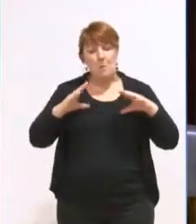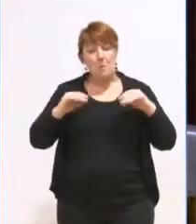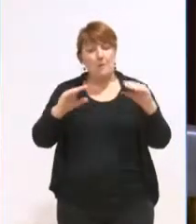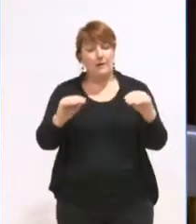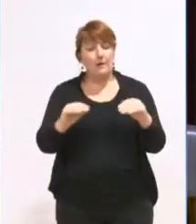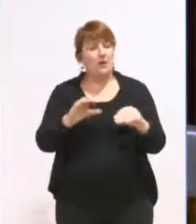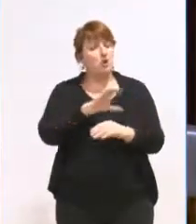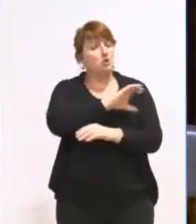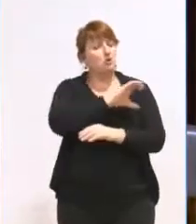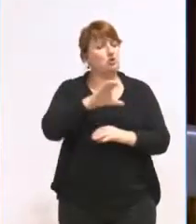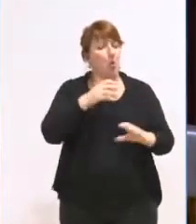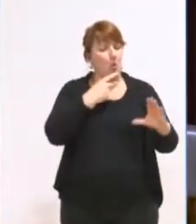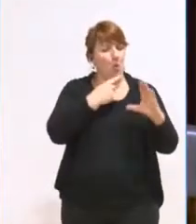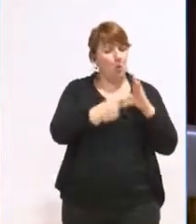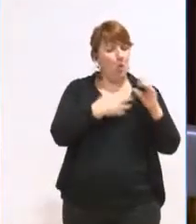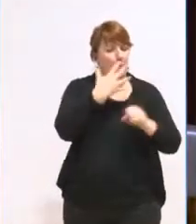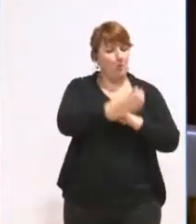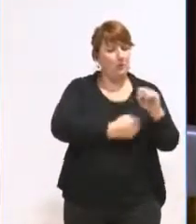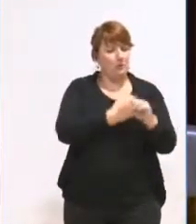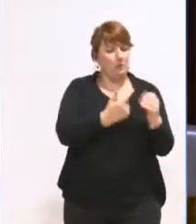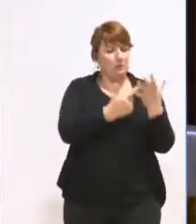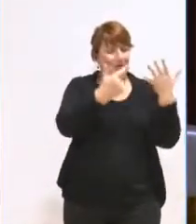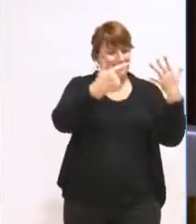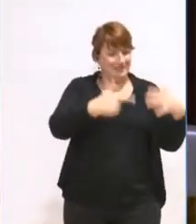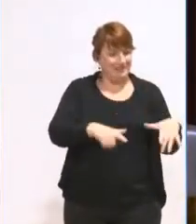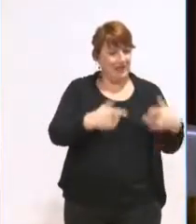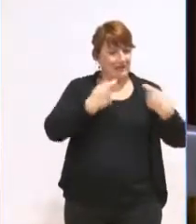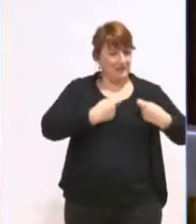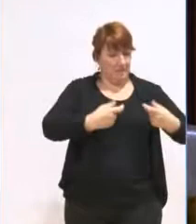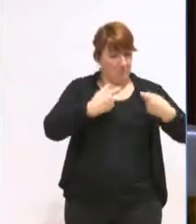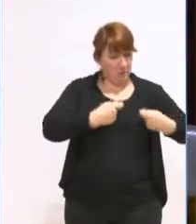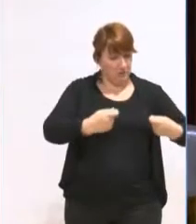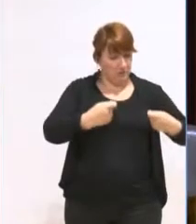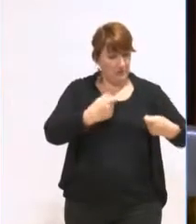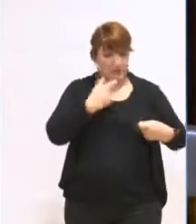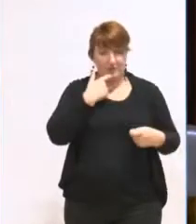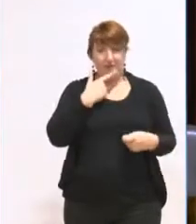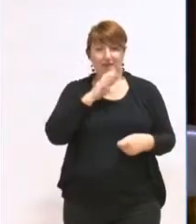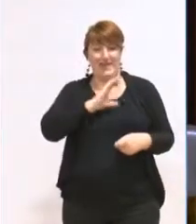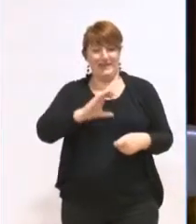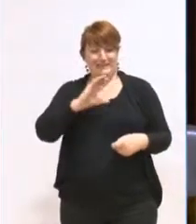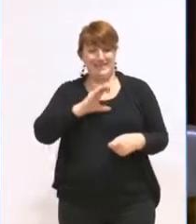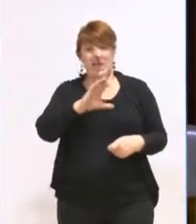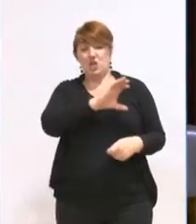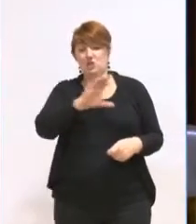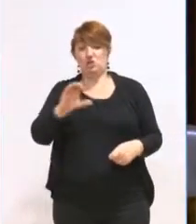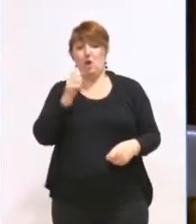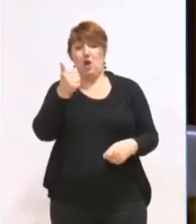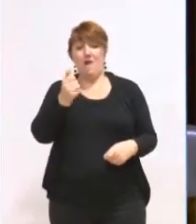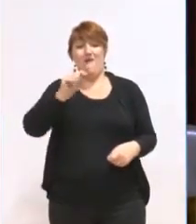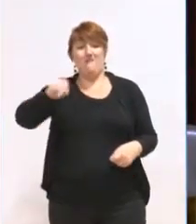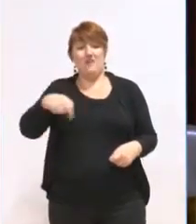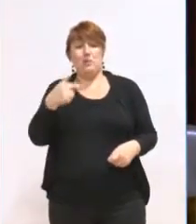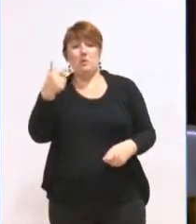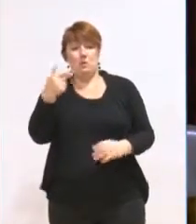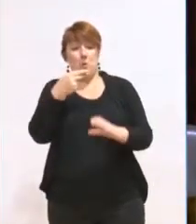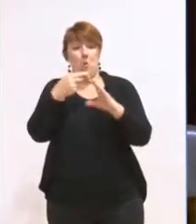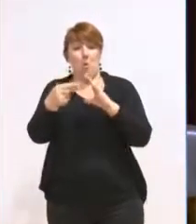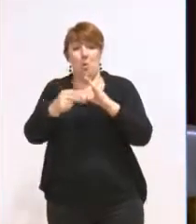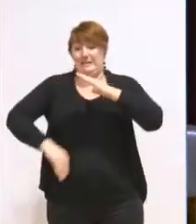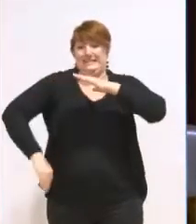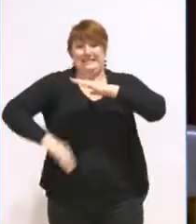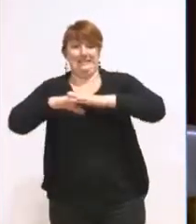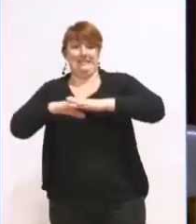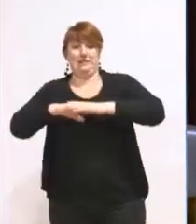€ en 2017, l'objectif sera donc de ne pas dépasser 101,2 € en 2018,